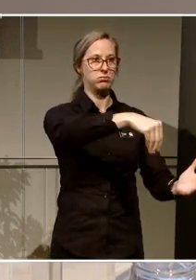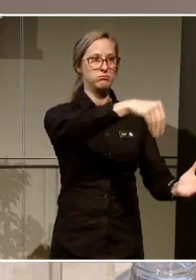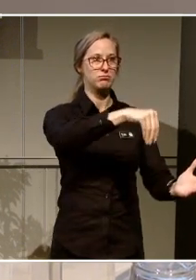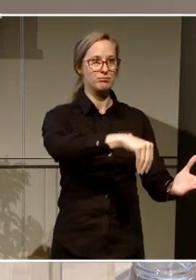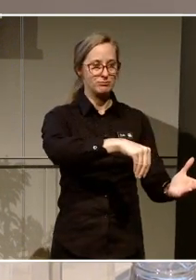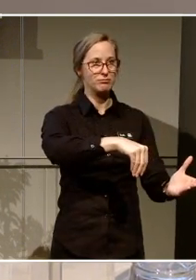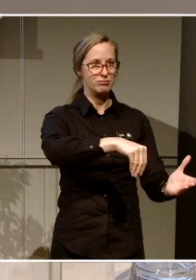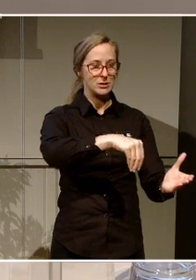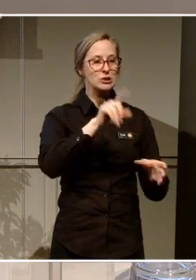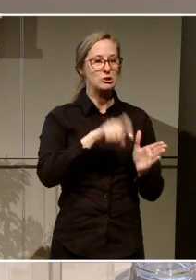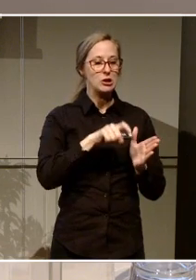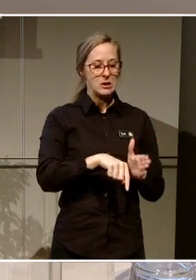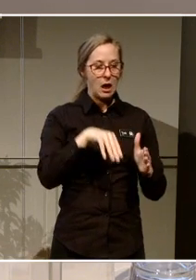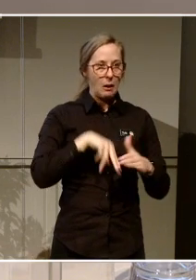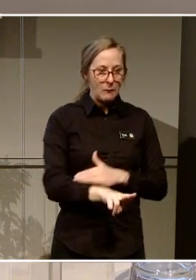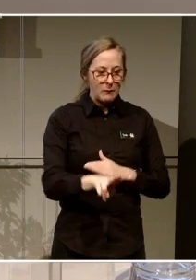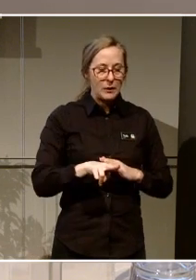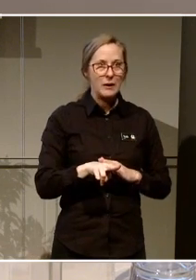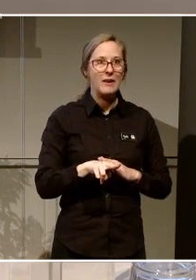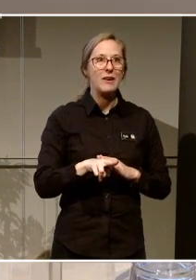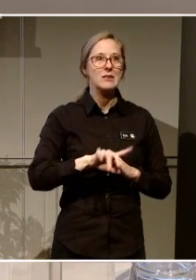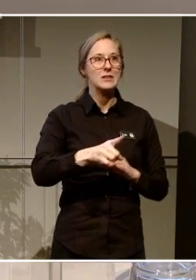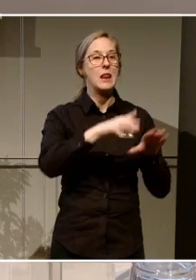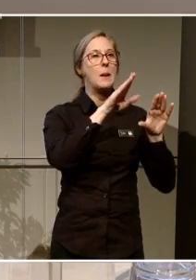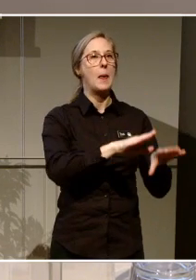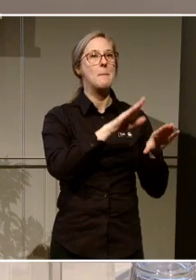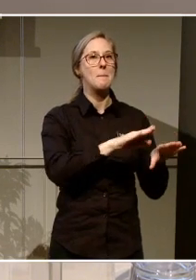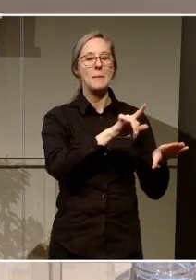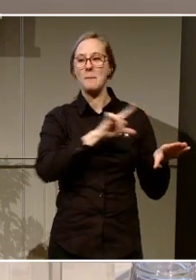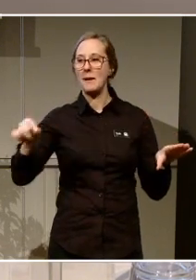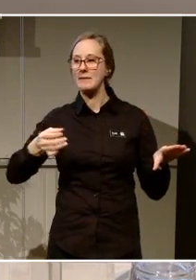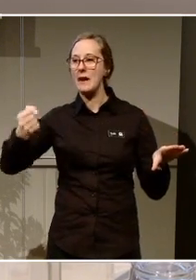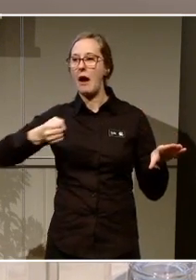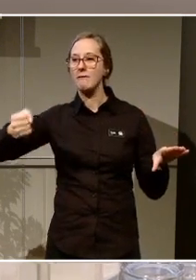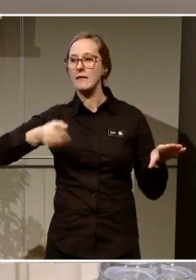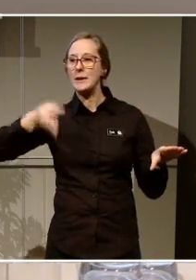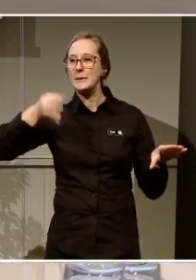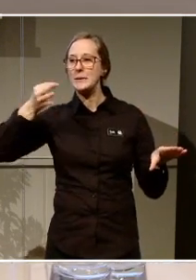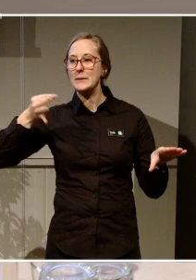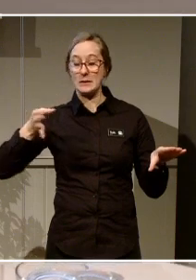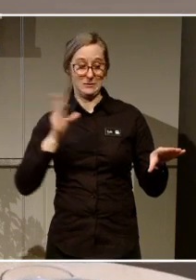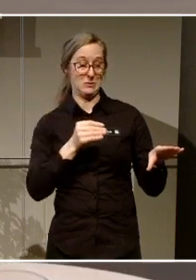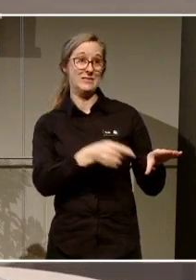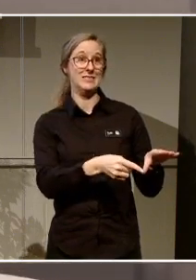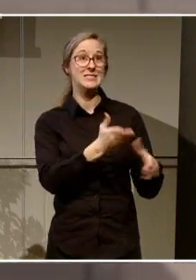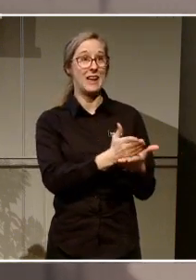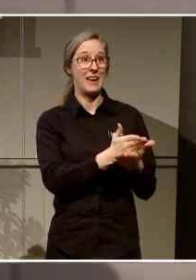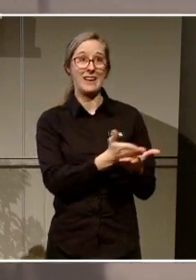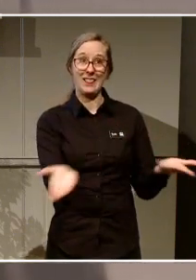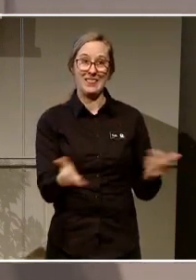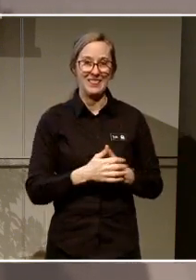ett cykelförråd, eller så la man dem på kaffebordet när man var på väg någonstans. Så att när vi ökar graden